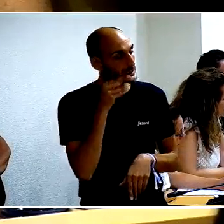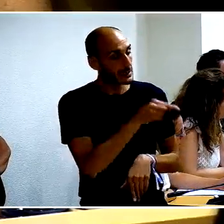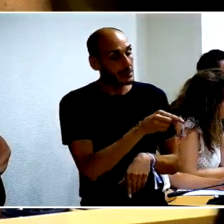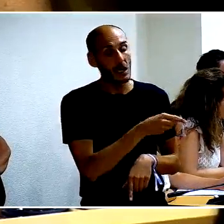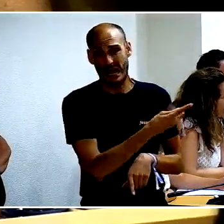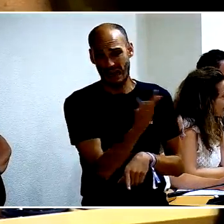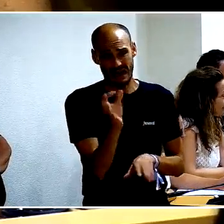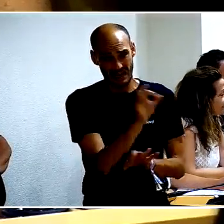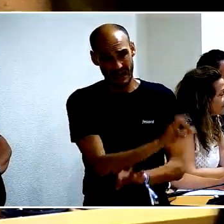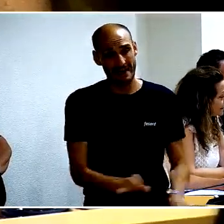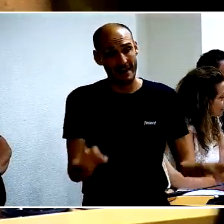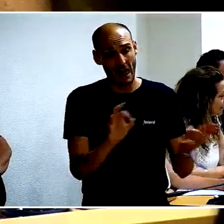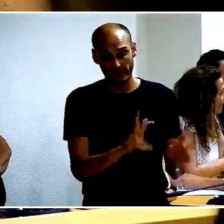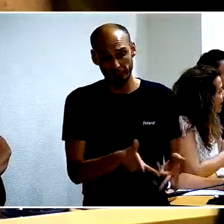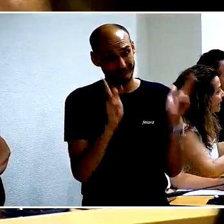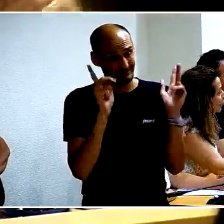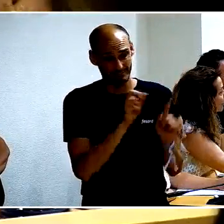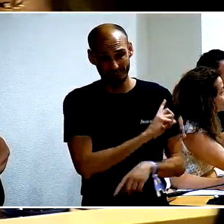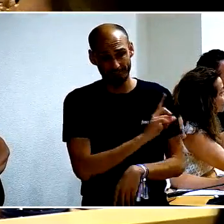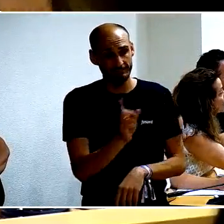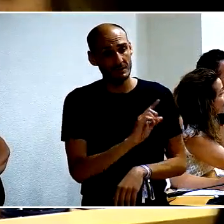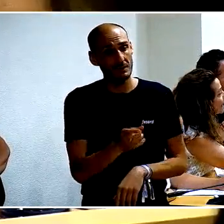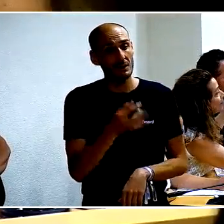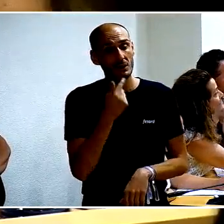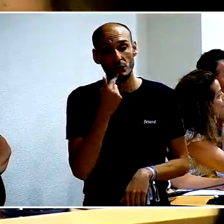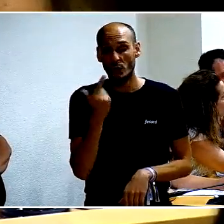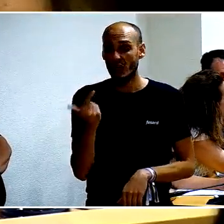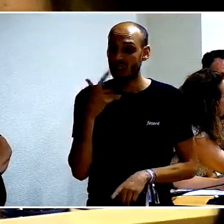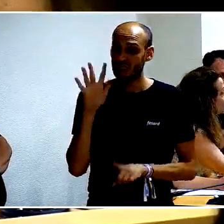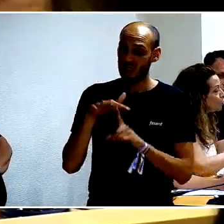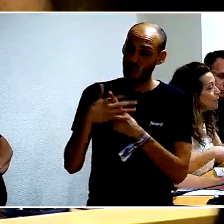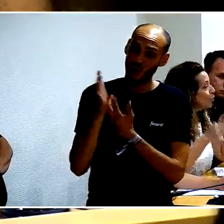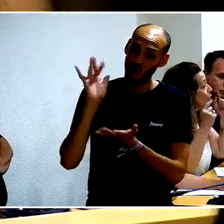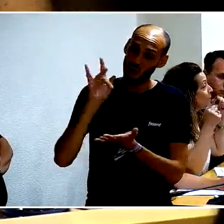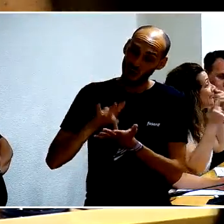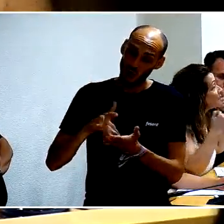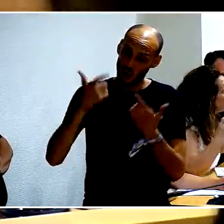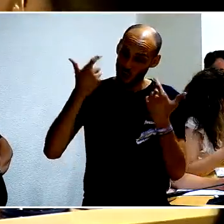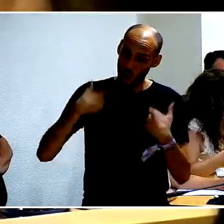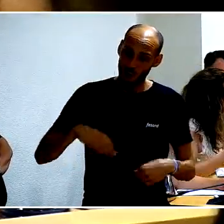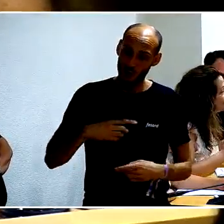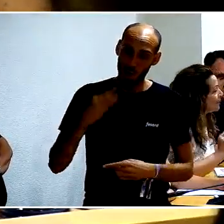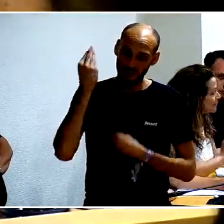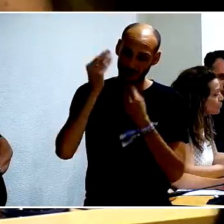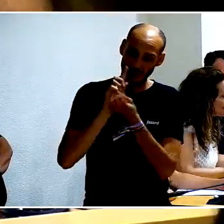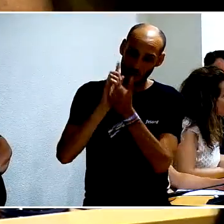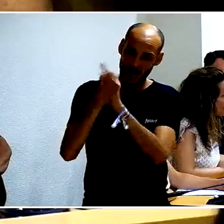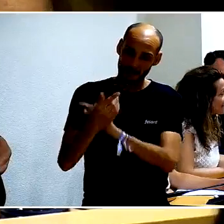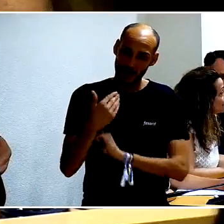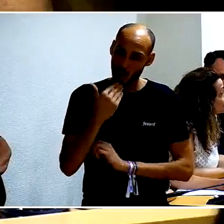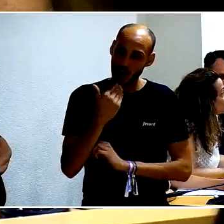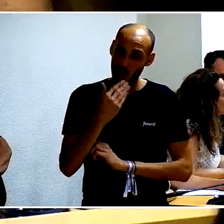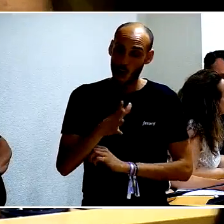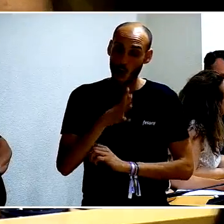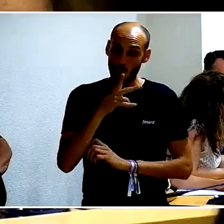a ningú, que deixi entrevore que com a conseqüència d'aquell episodi jo he pogut canviar els meus pensaments, perquè els meus pensaments als